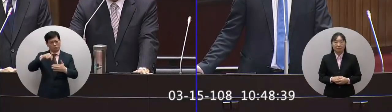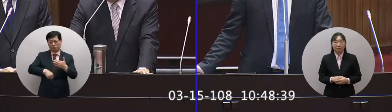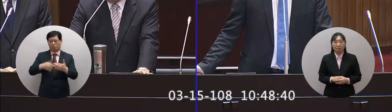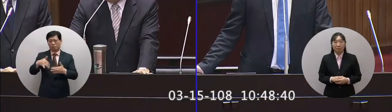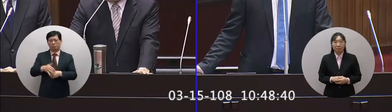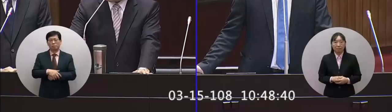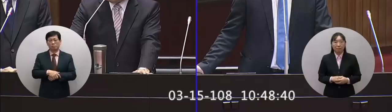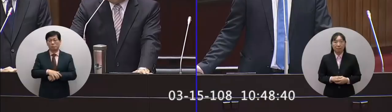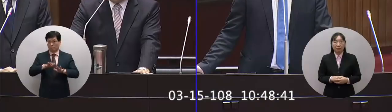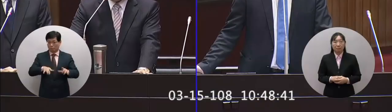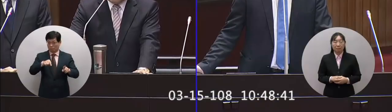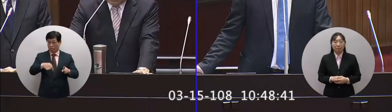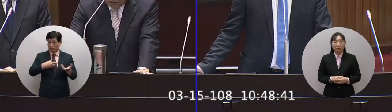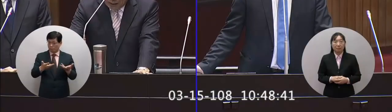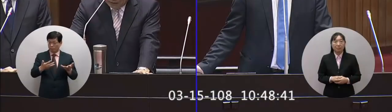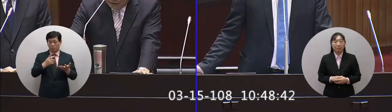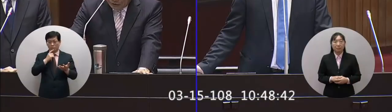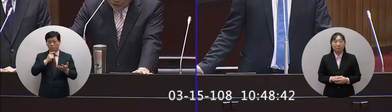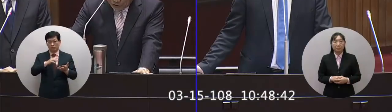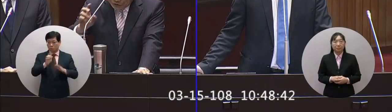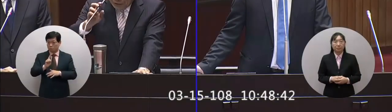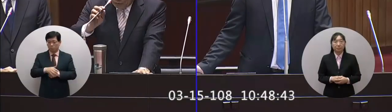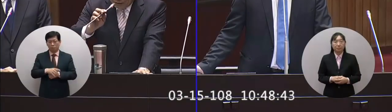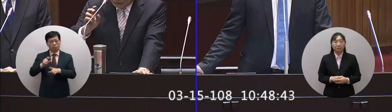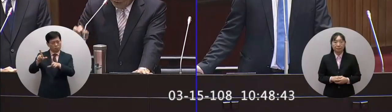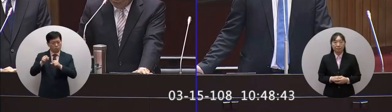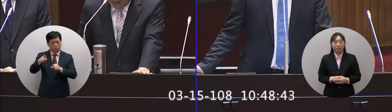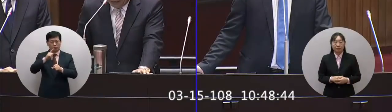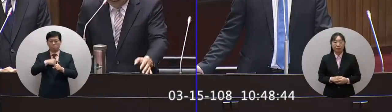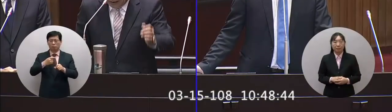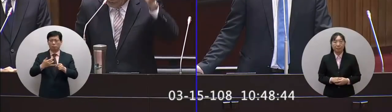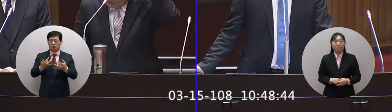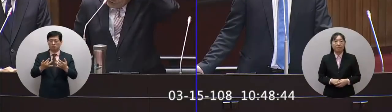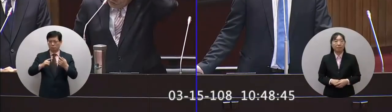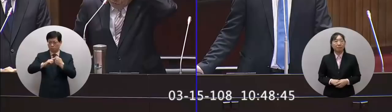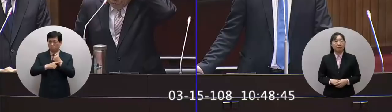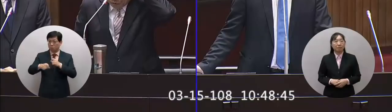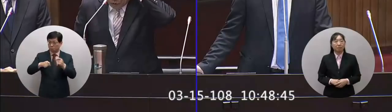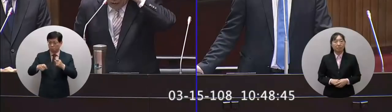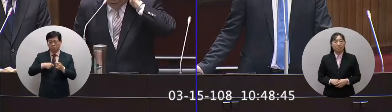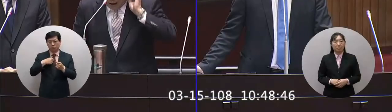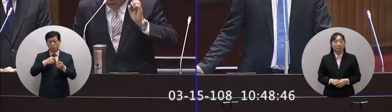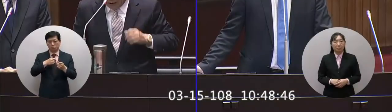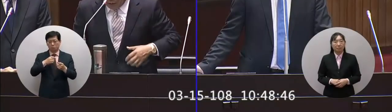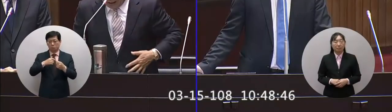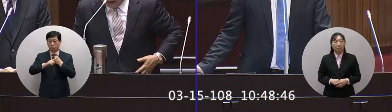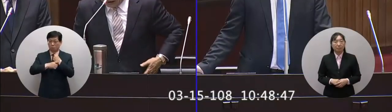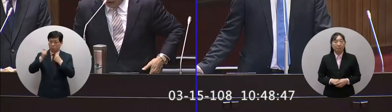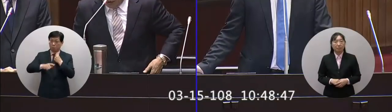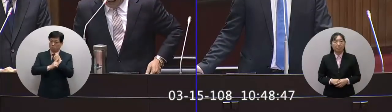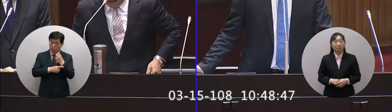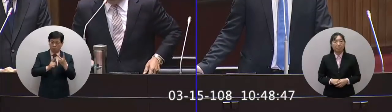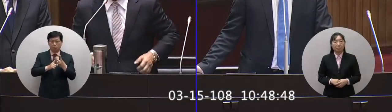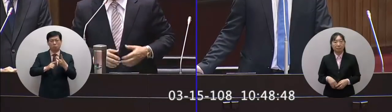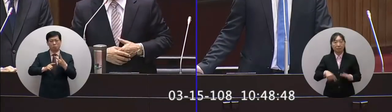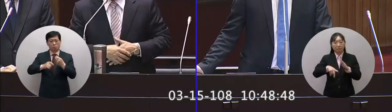入，所以目前这一方面怎么样情况，依据相关的草案啊进行有关法官法